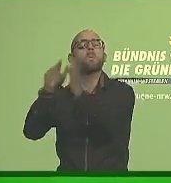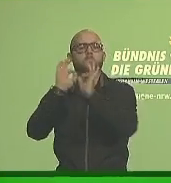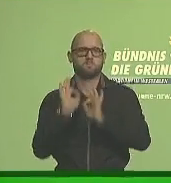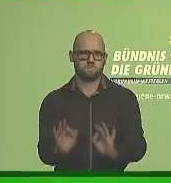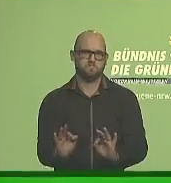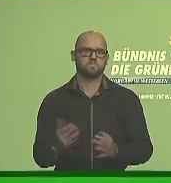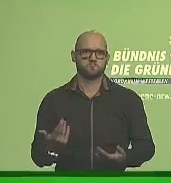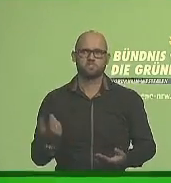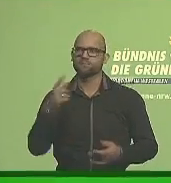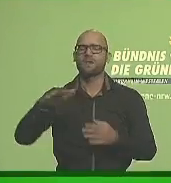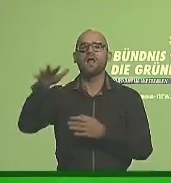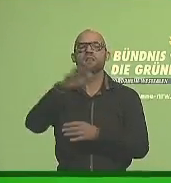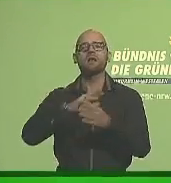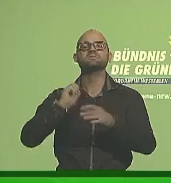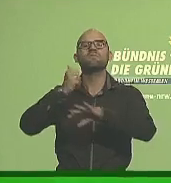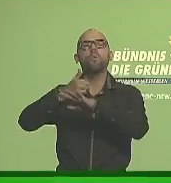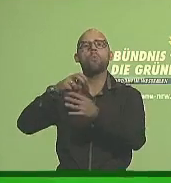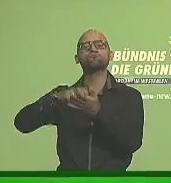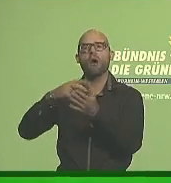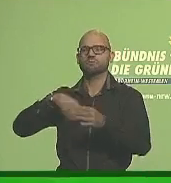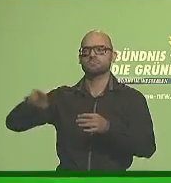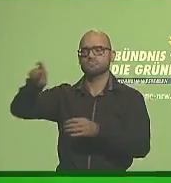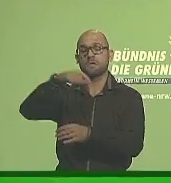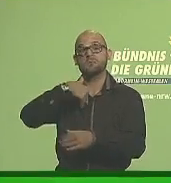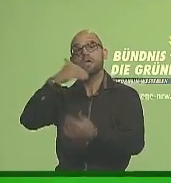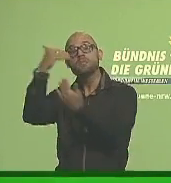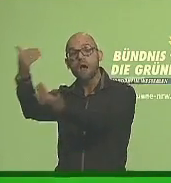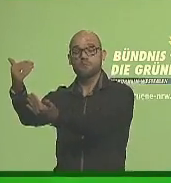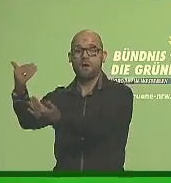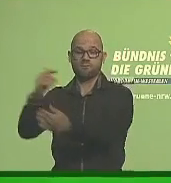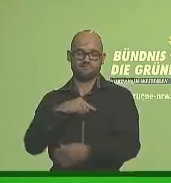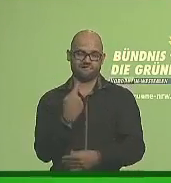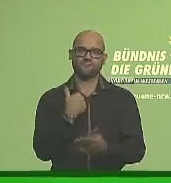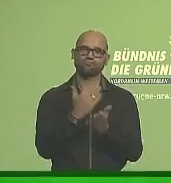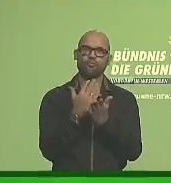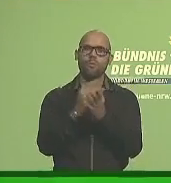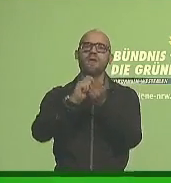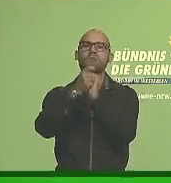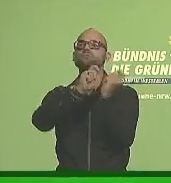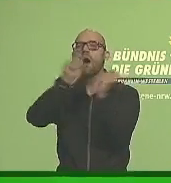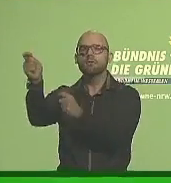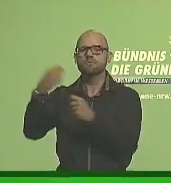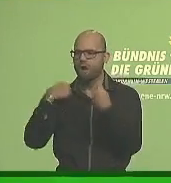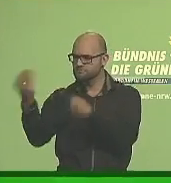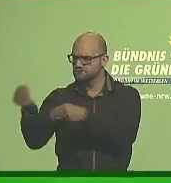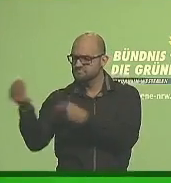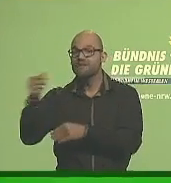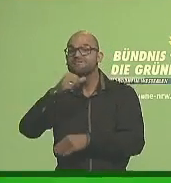sehr dankbar, dass er viele unserer Punkte aufgegriffen hat, die wir als Änderungsanträge gestellt haben.